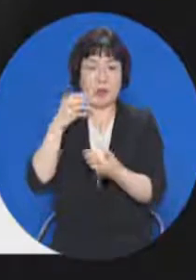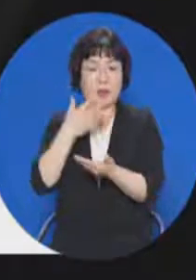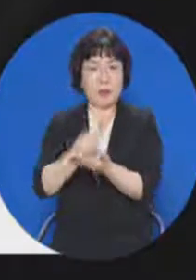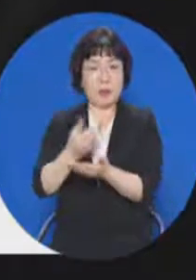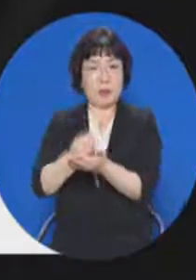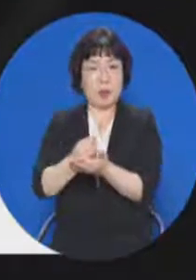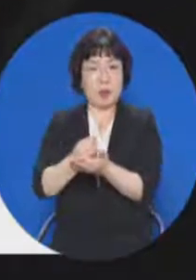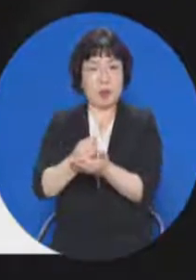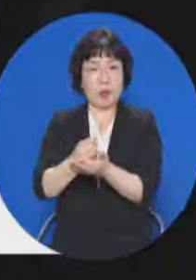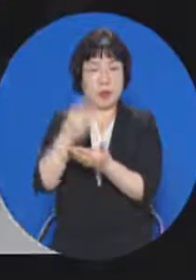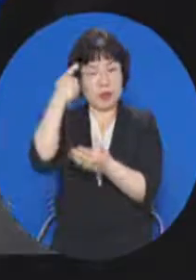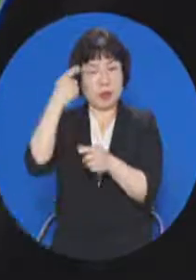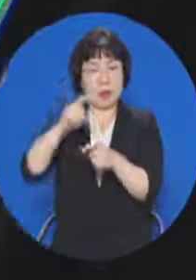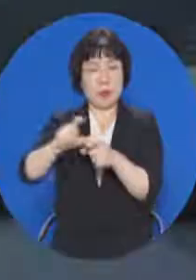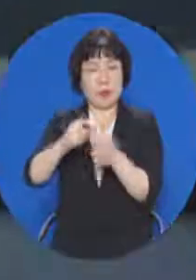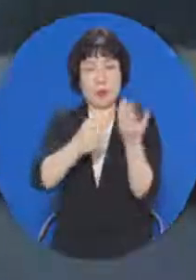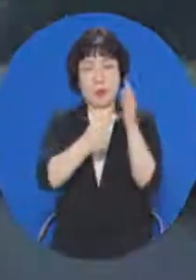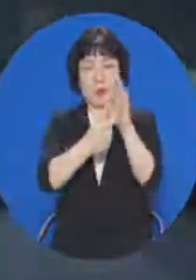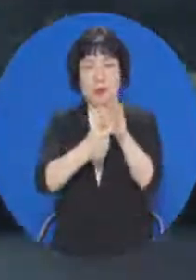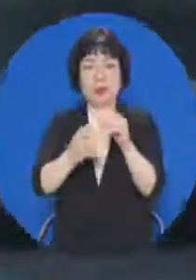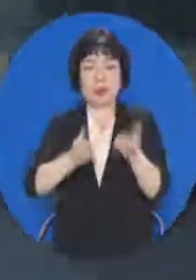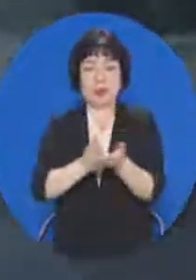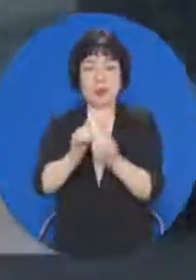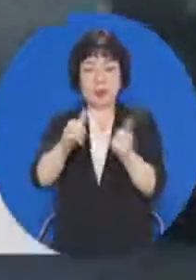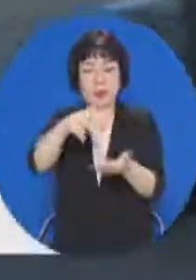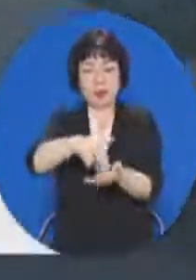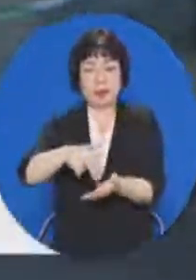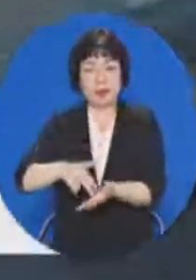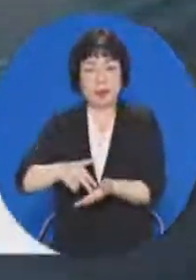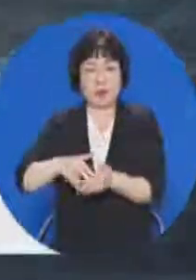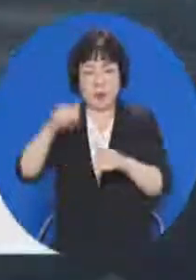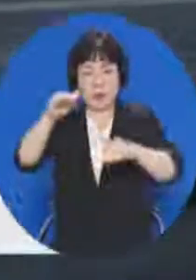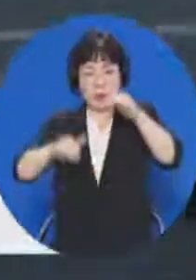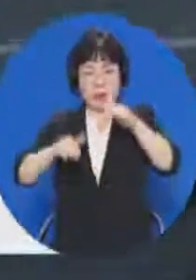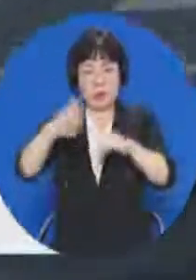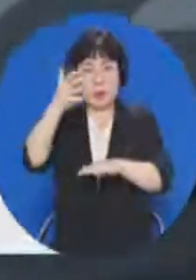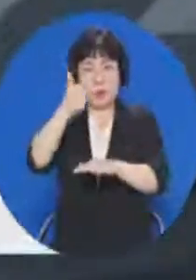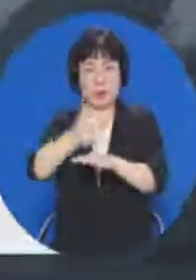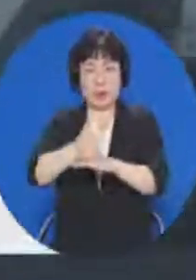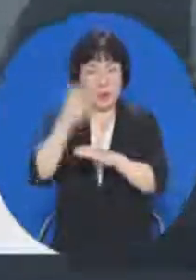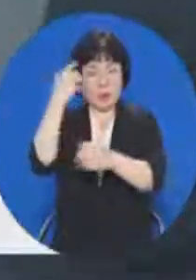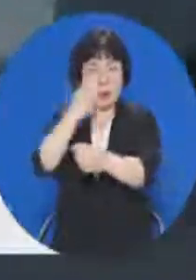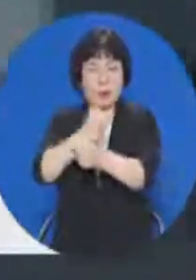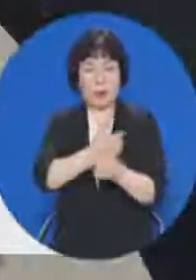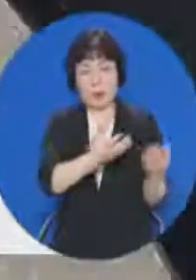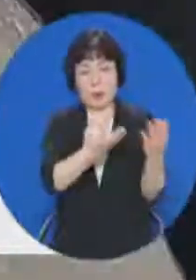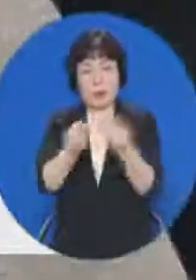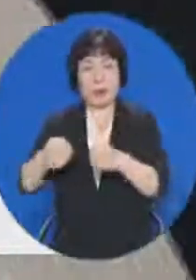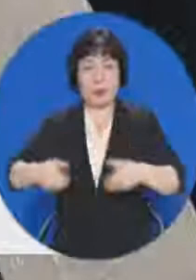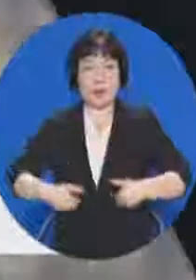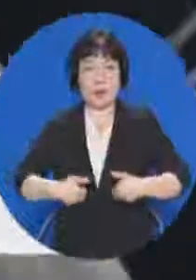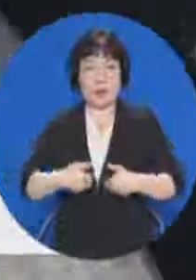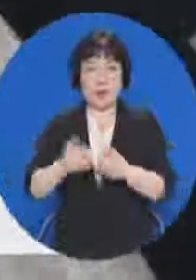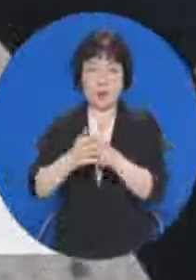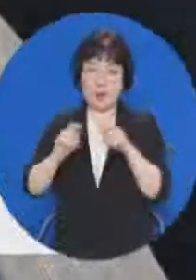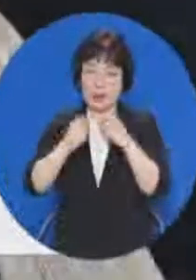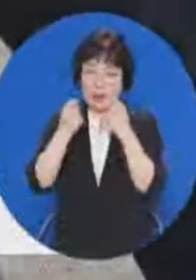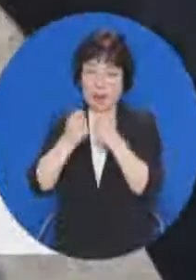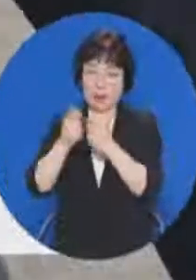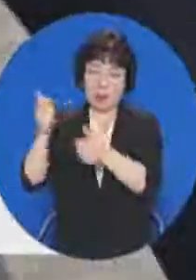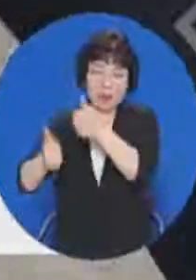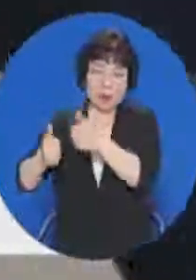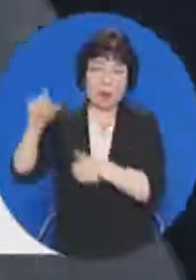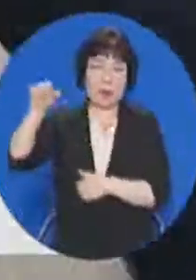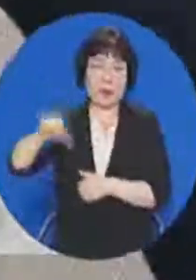베틀을 벗어나려 하고 있습니다 전문가들은 이 같은 차별화 를 통해 자생력을 갖추지 않으면 00 배달앱 은 실패할 수밖에